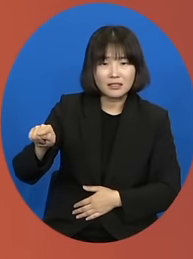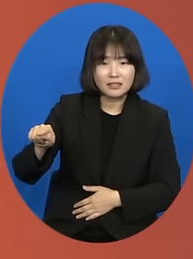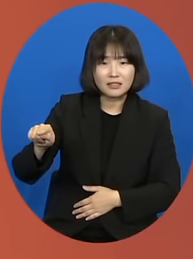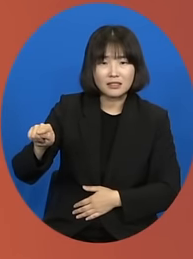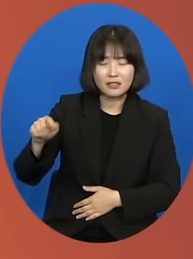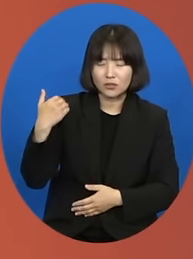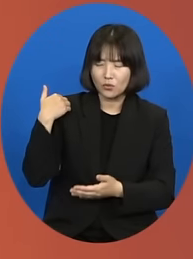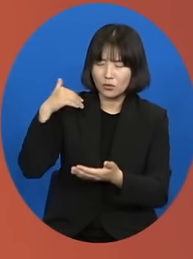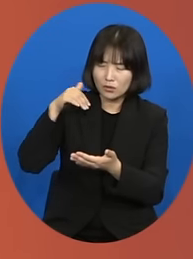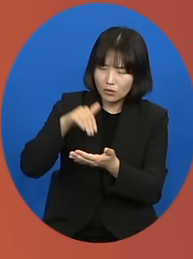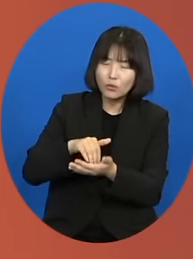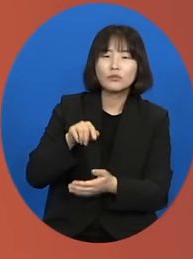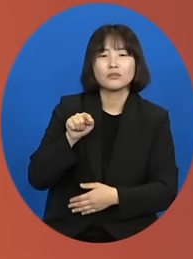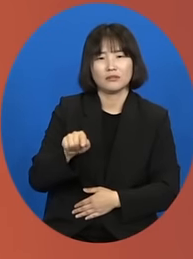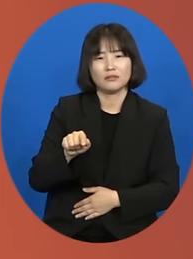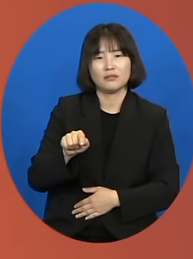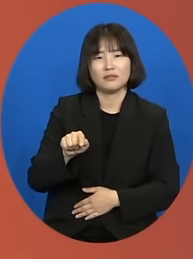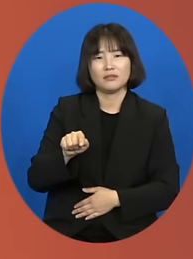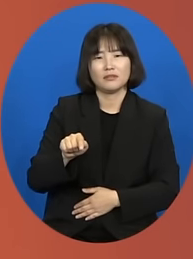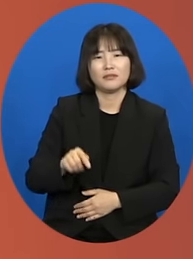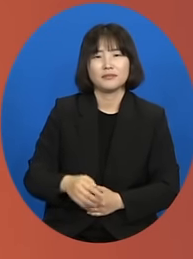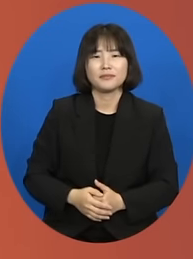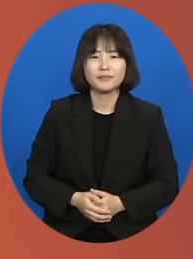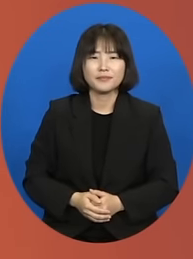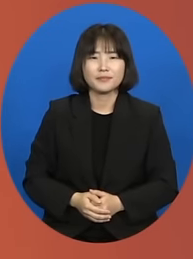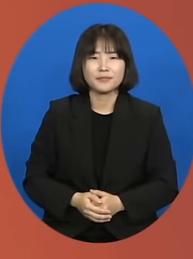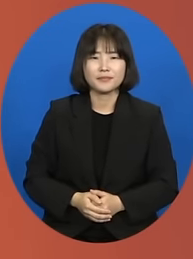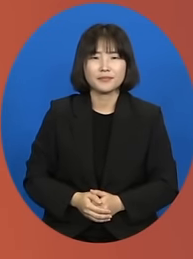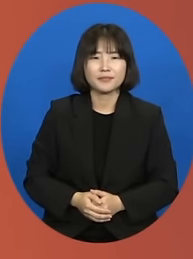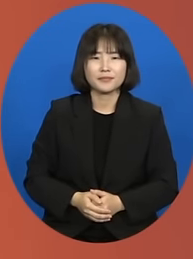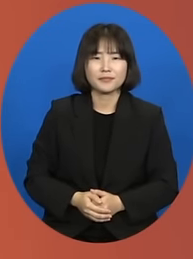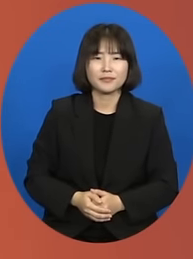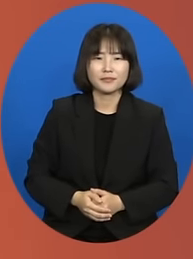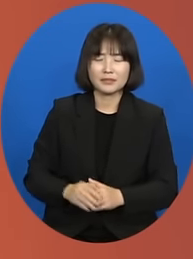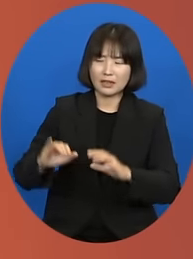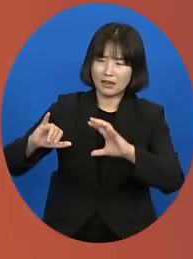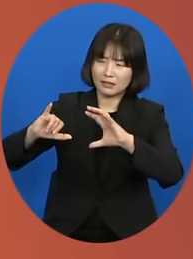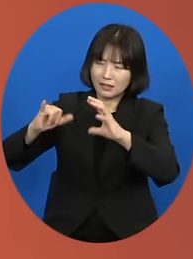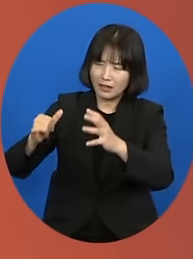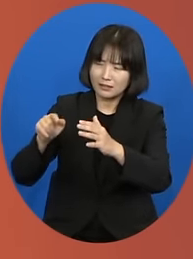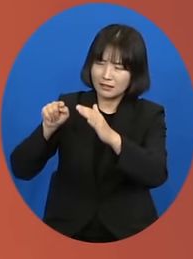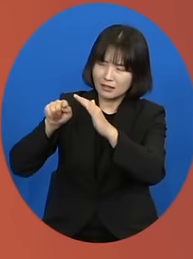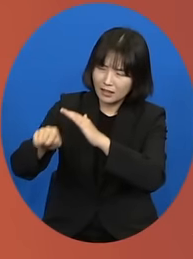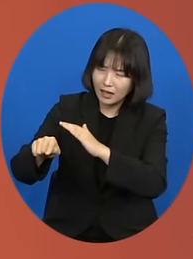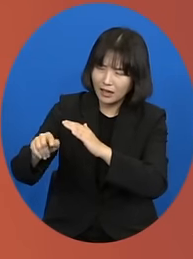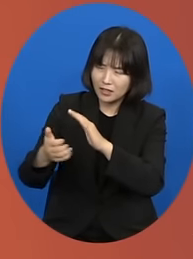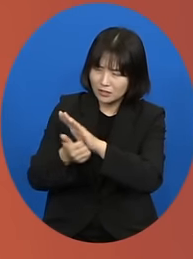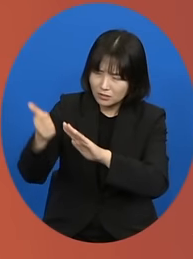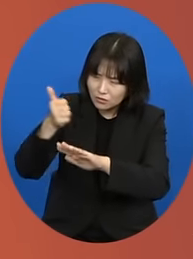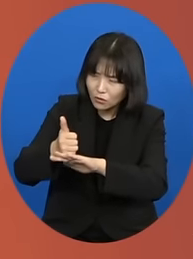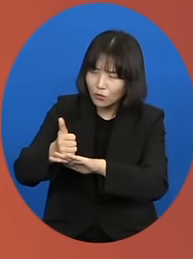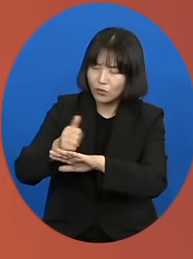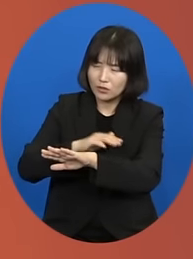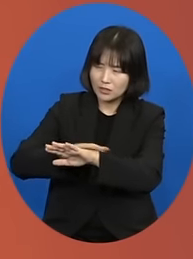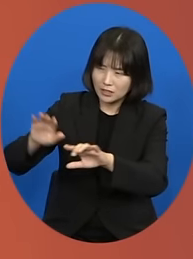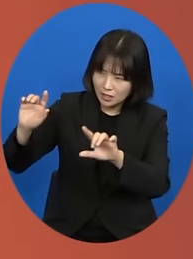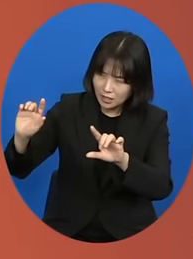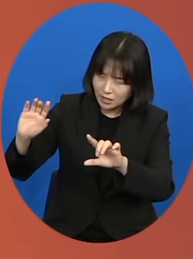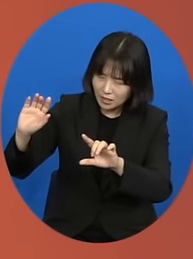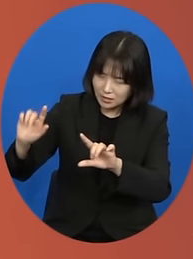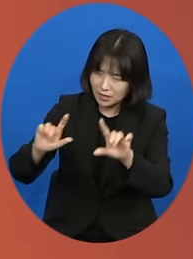돌아오는 것이었습니다. 그가 세상 나가서 성공하고 잘 되고 부자가